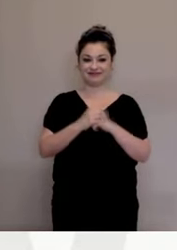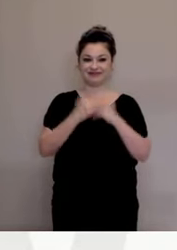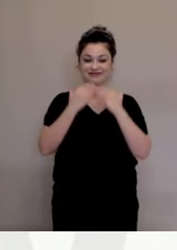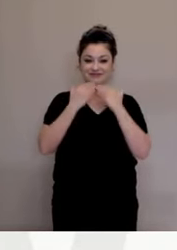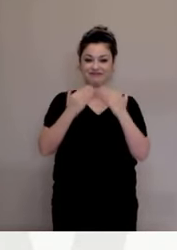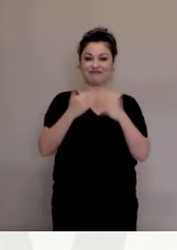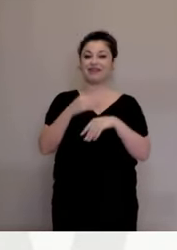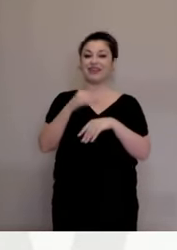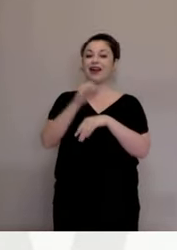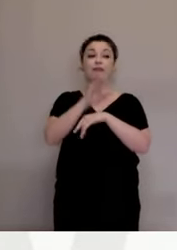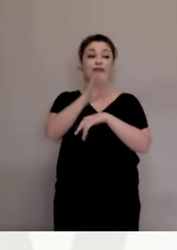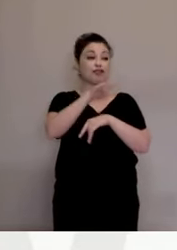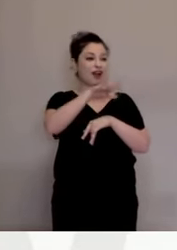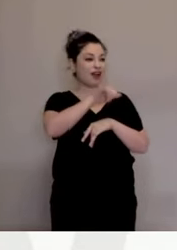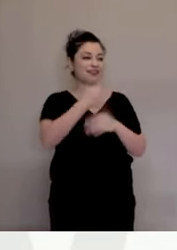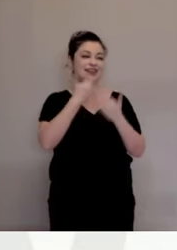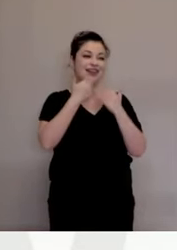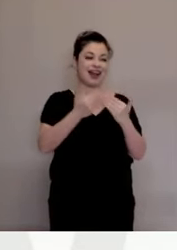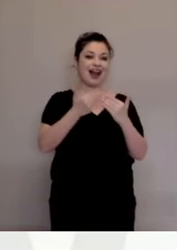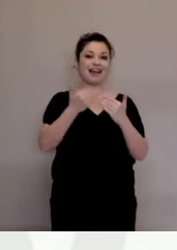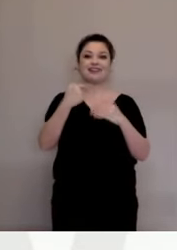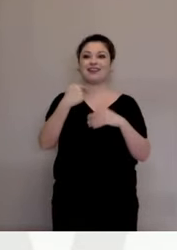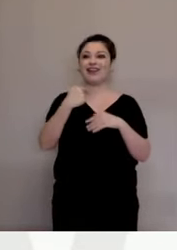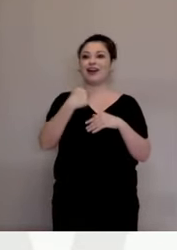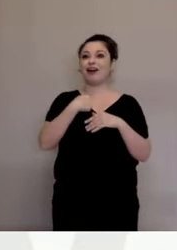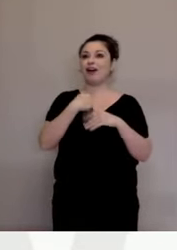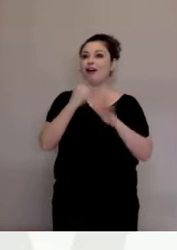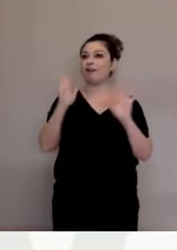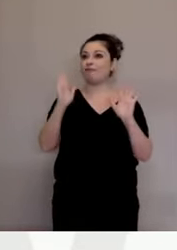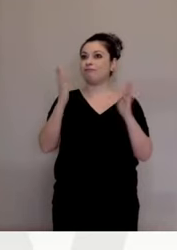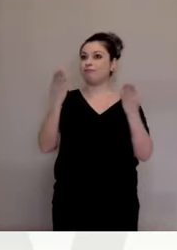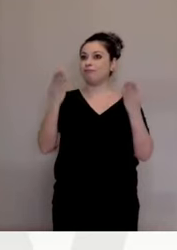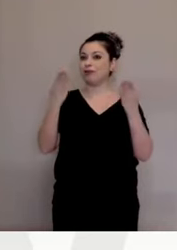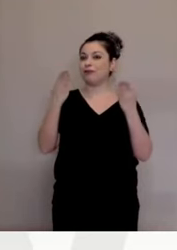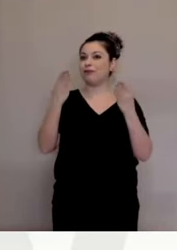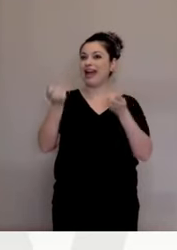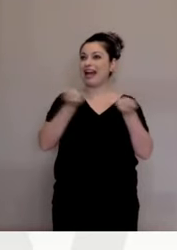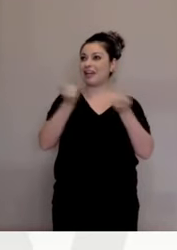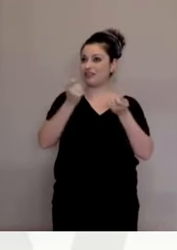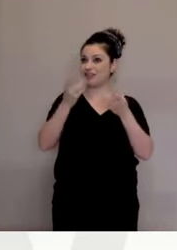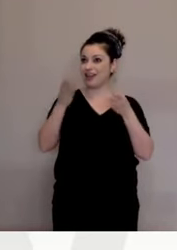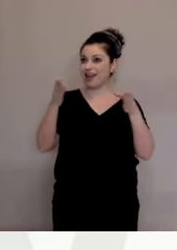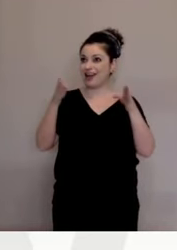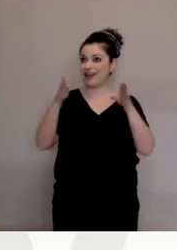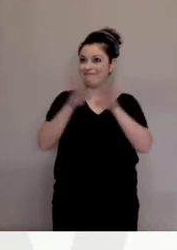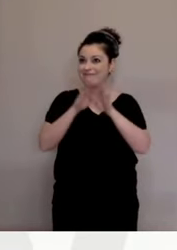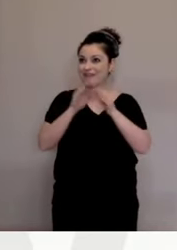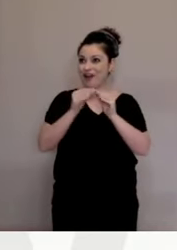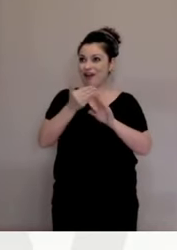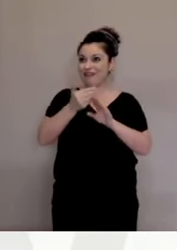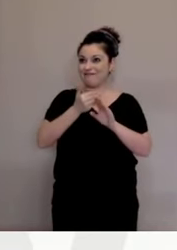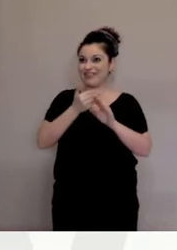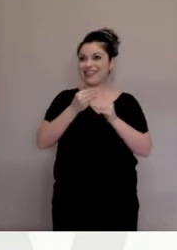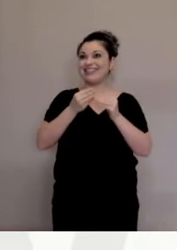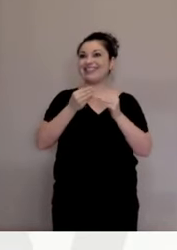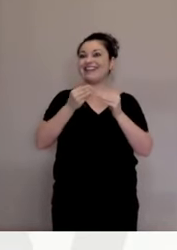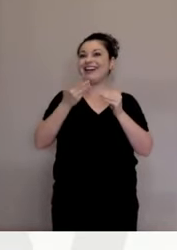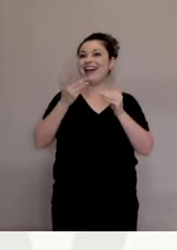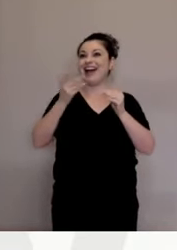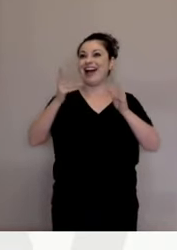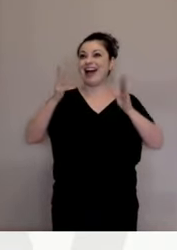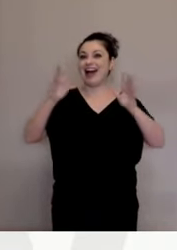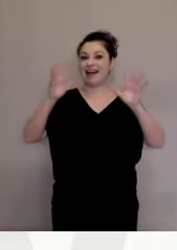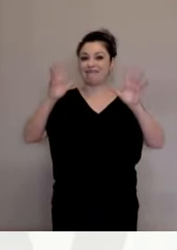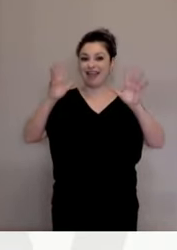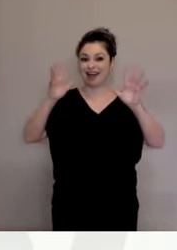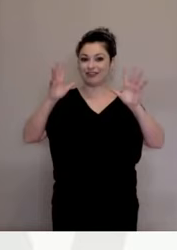Professor Nancy, grazie a tutti. Io chiuderei, se la regia se lo consente, con l'applauso che è arrivato